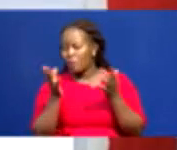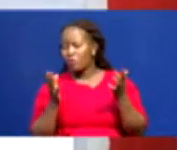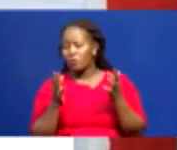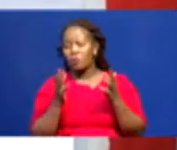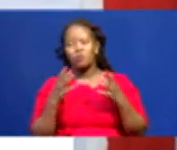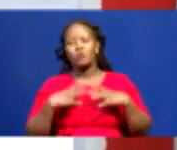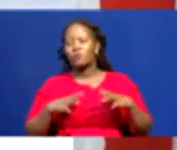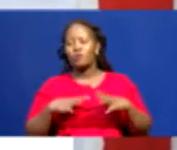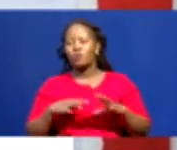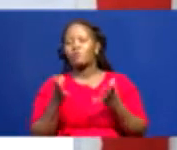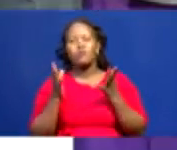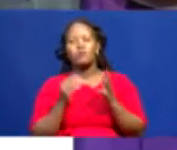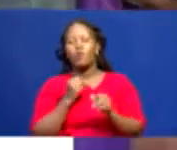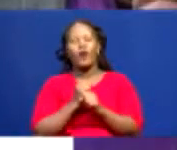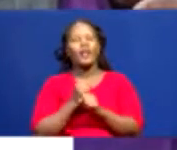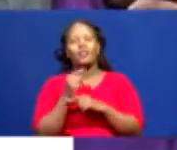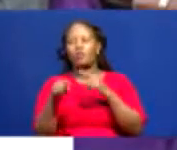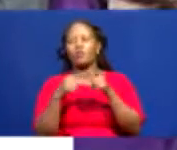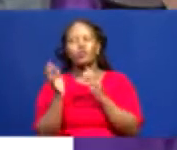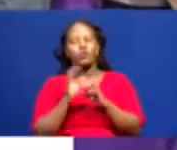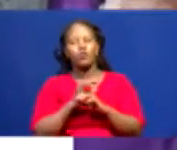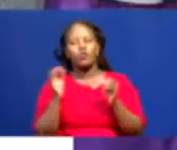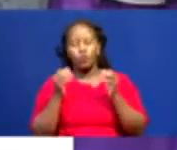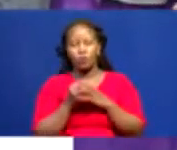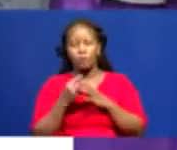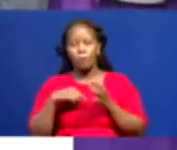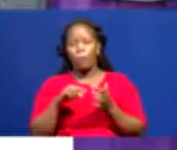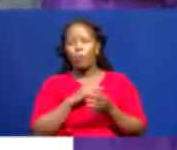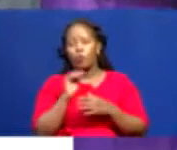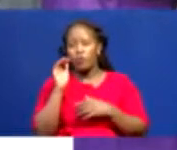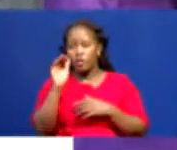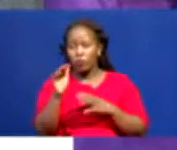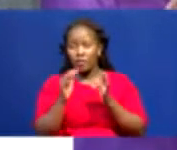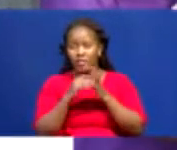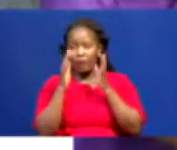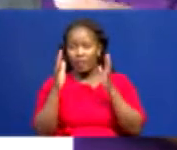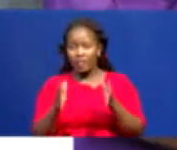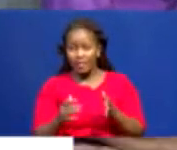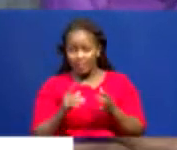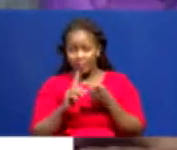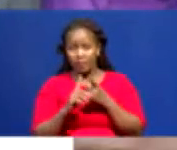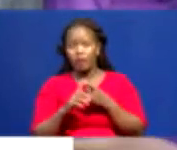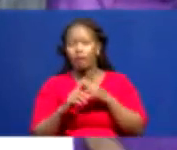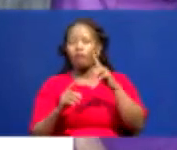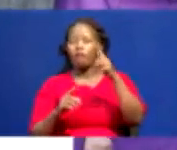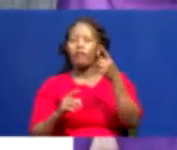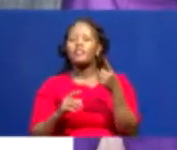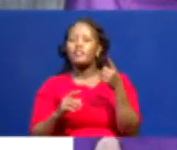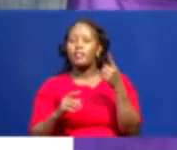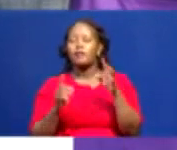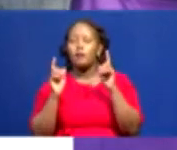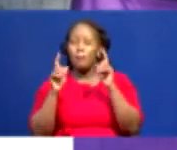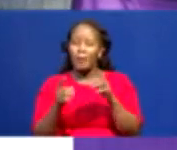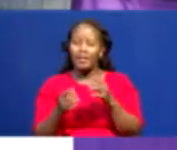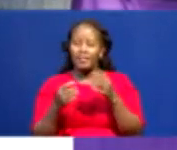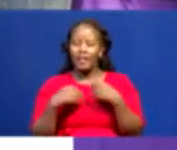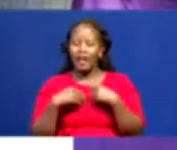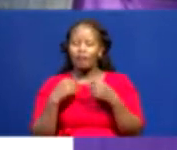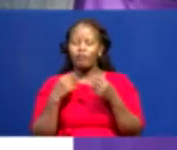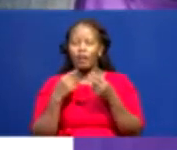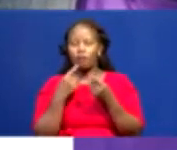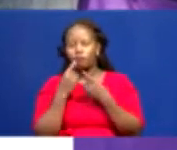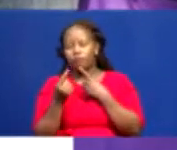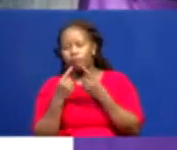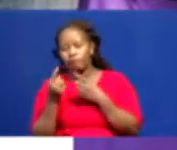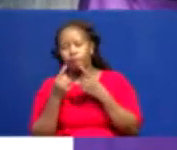watu hawaendelei na shughuli zao. Kwa hivyo ombi yetu kwa viongozi wetu kwanza ni ya kwamba waje wakae chini ili